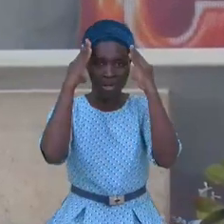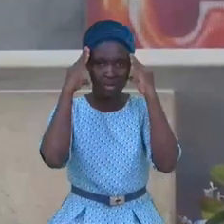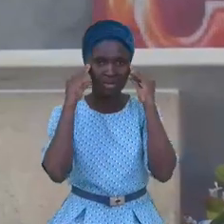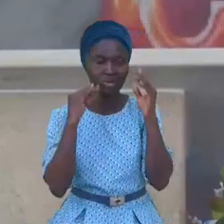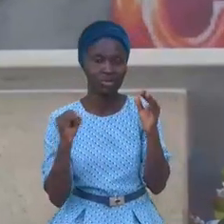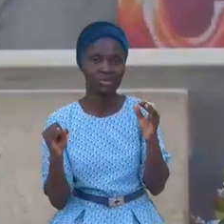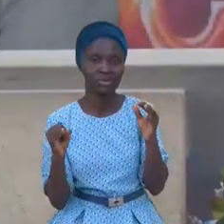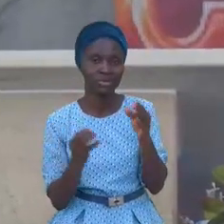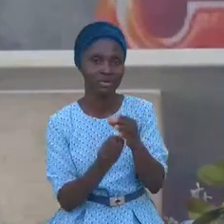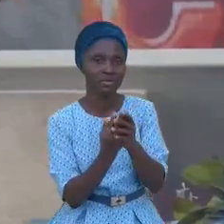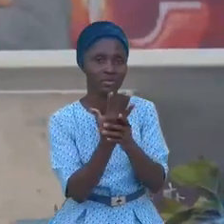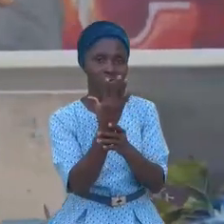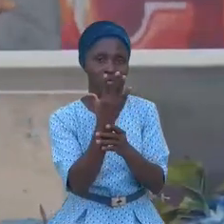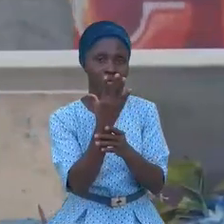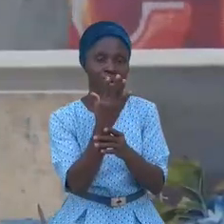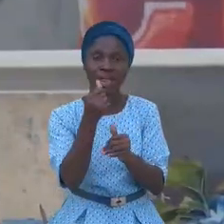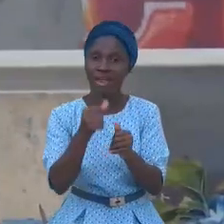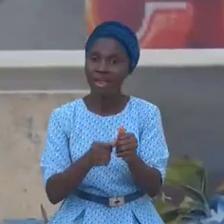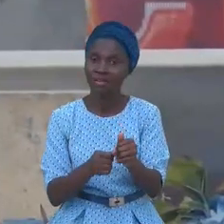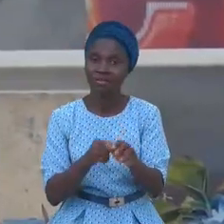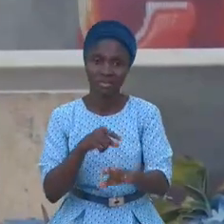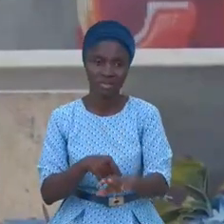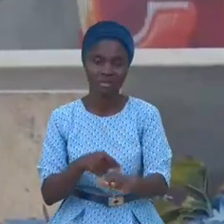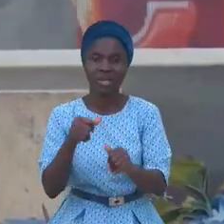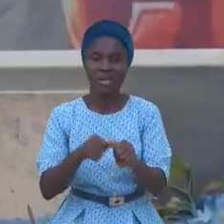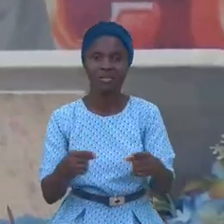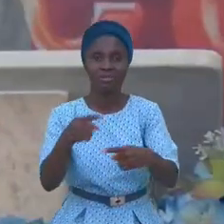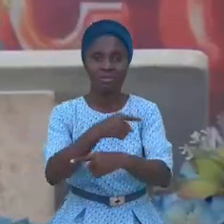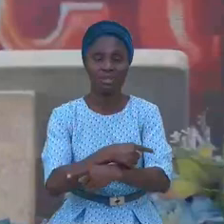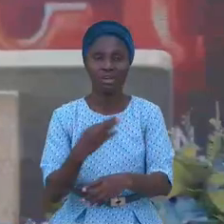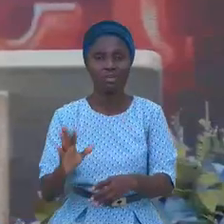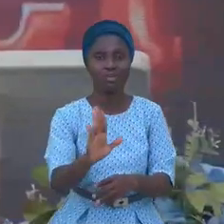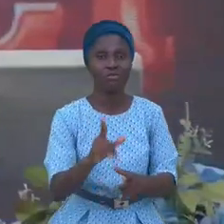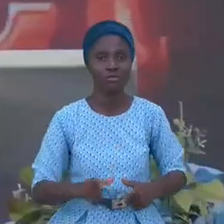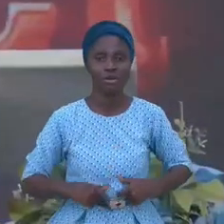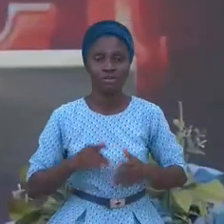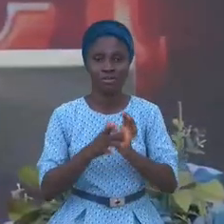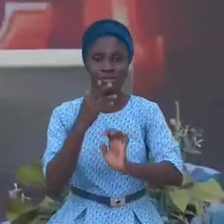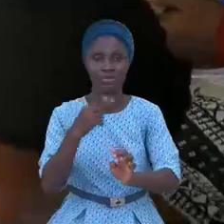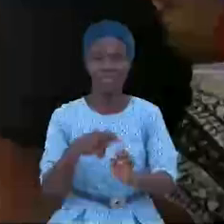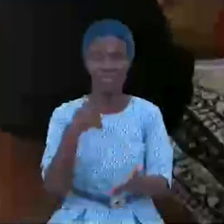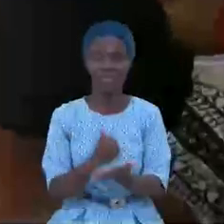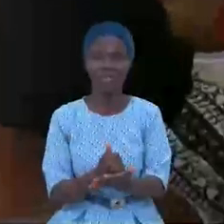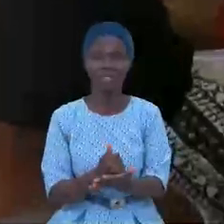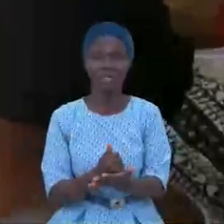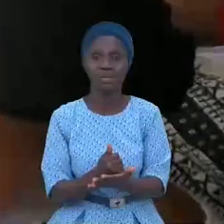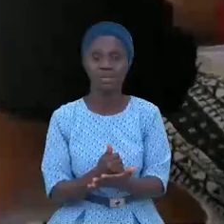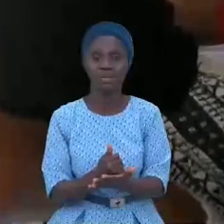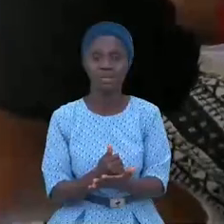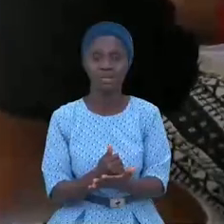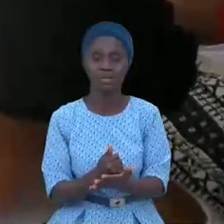expérimentant la croissance à tout moment, chaque jour de ta vie. Au nom de Jésus.